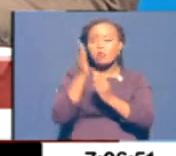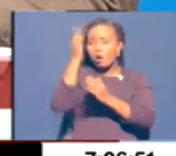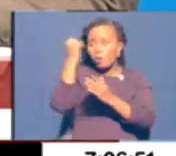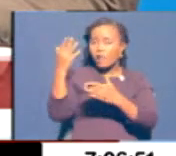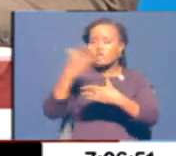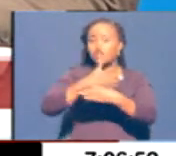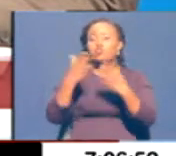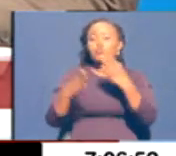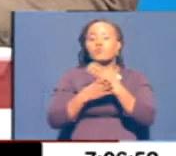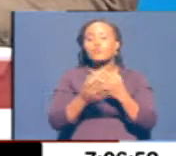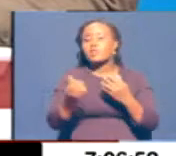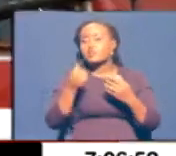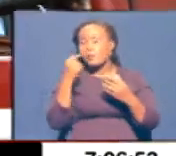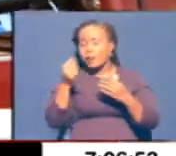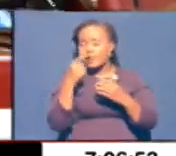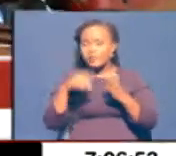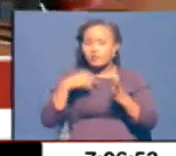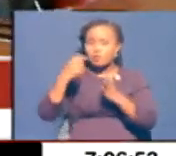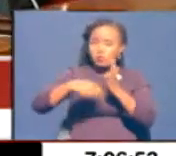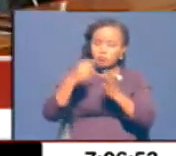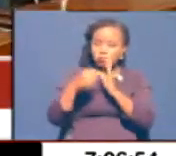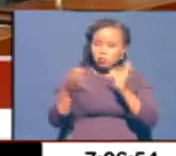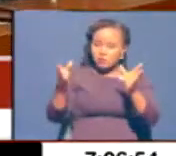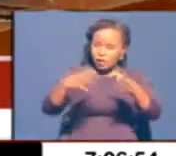dawa nchini Uganda.